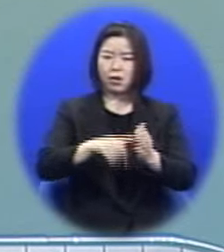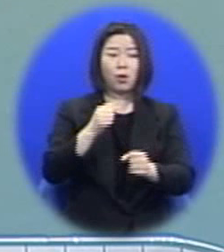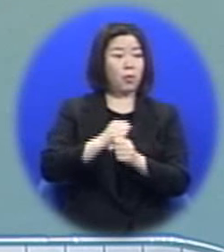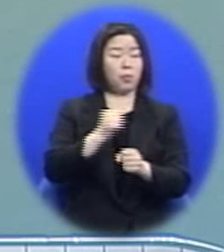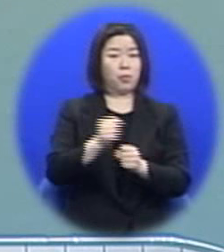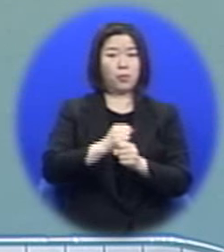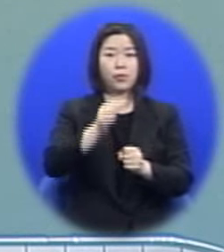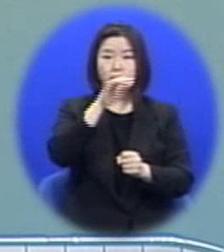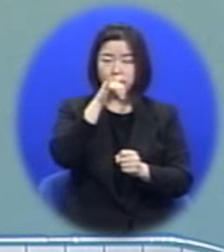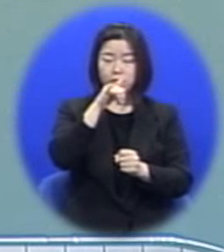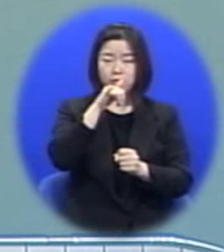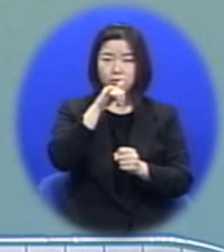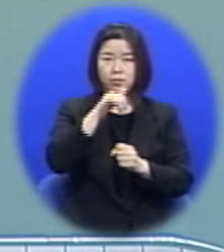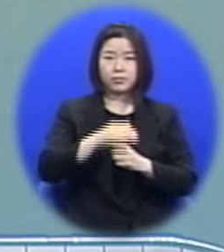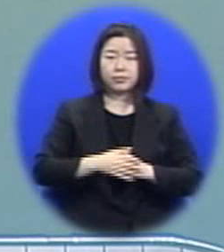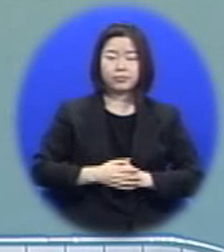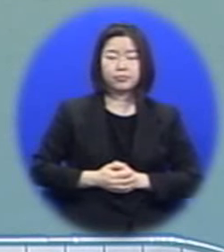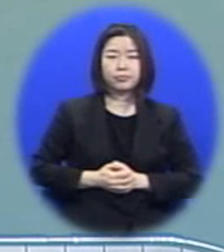거예요.